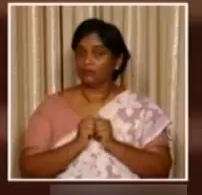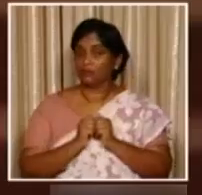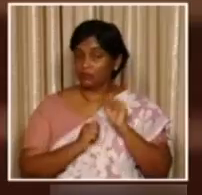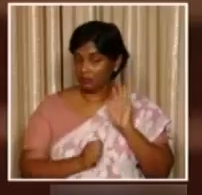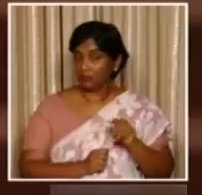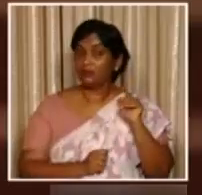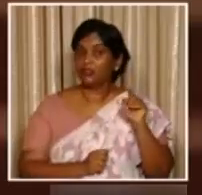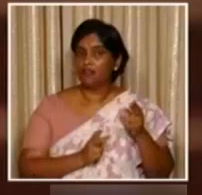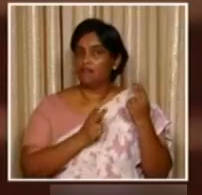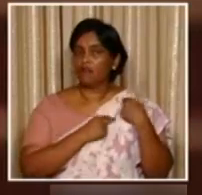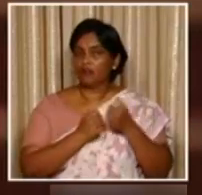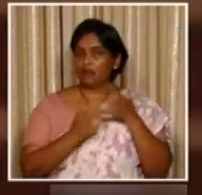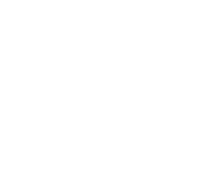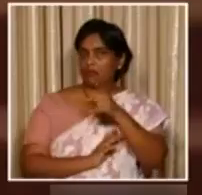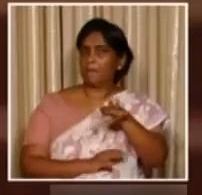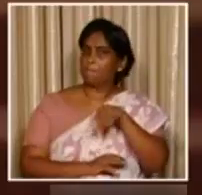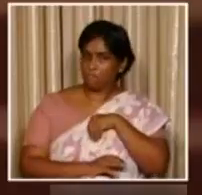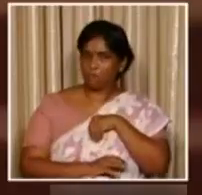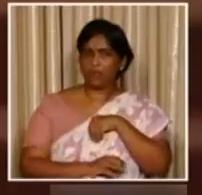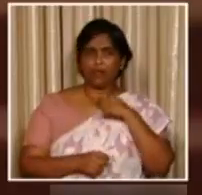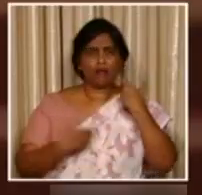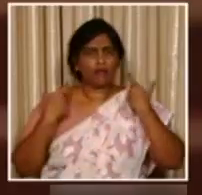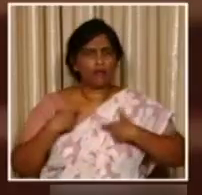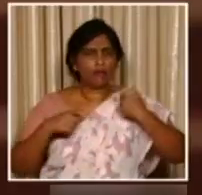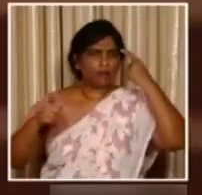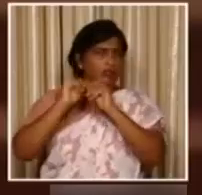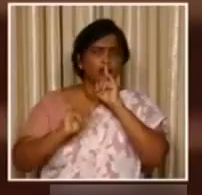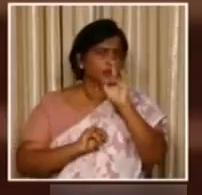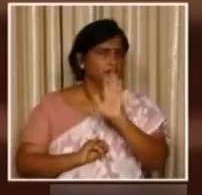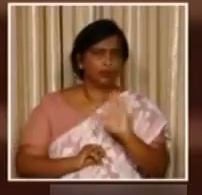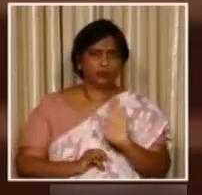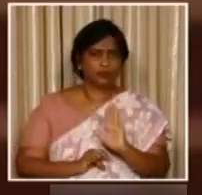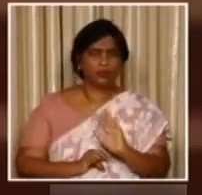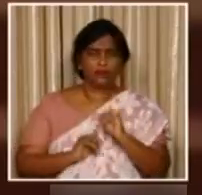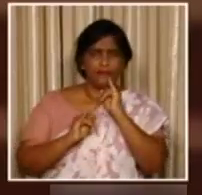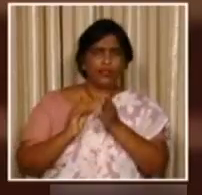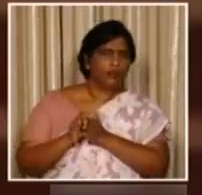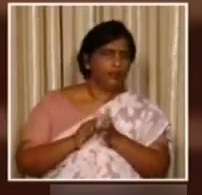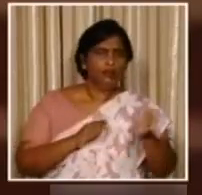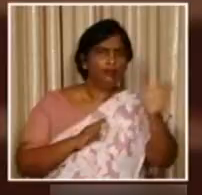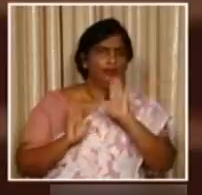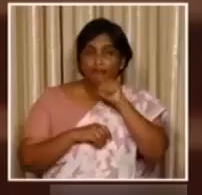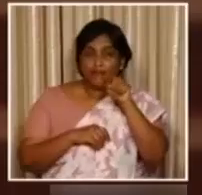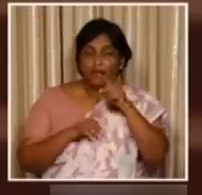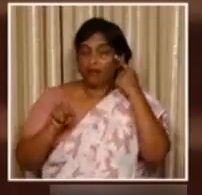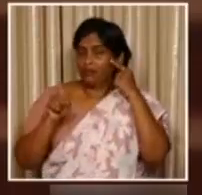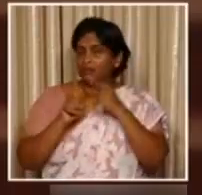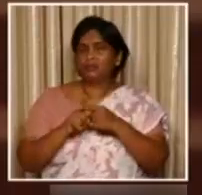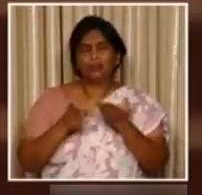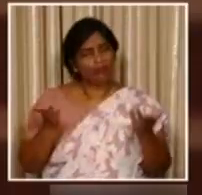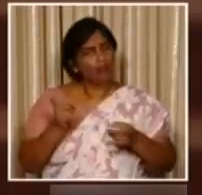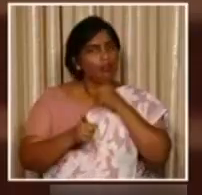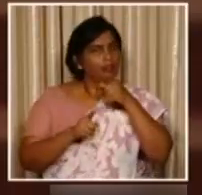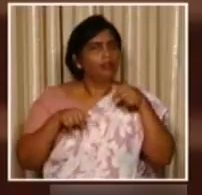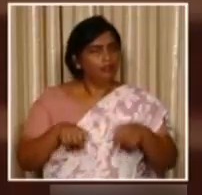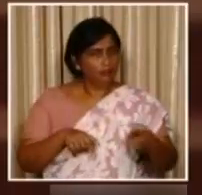නම් එතුමල්ලා ඒ වරද්ද පිළිබාර ගන්න ඕනේ. මේක මේ රාජපක්ෂ භීෂණයක් ඇති කරන්න එපා. මේක වැරදි පැත්තට මේ පරීක්ෂණ ගෙන යන්න ඉඩ දෙන්න එපා. මේකත් කතා කරන්නේ